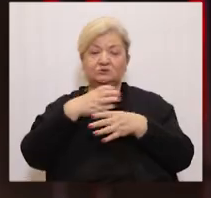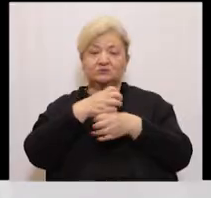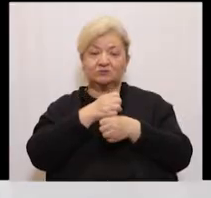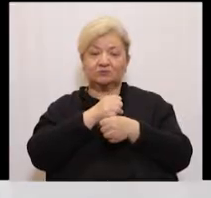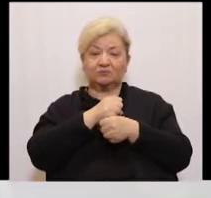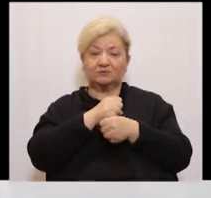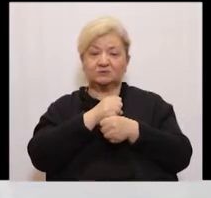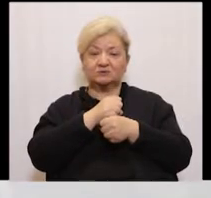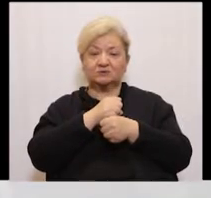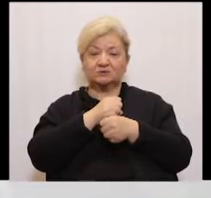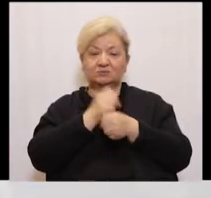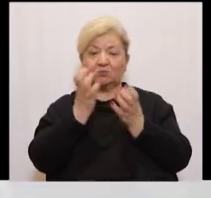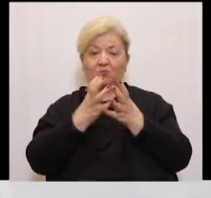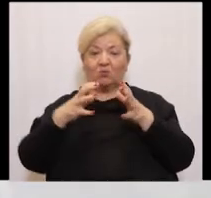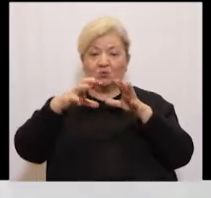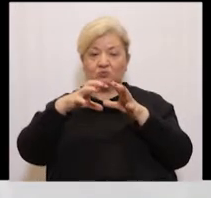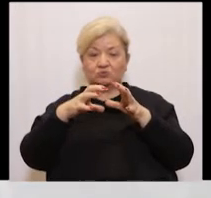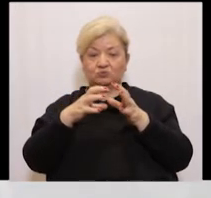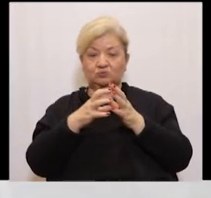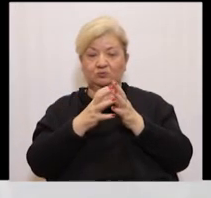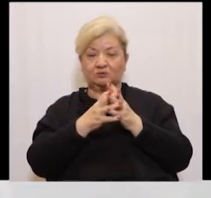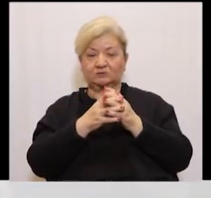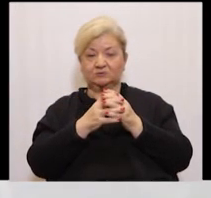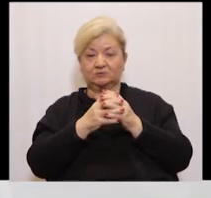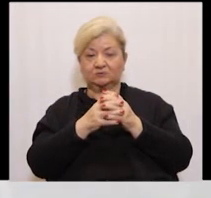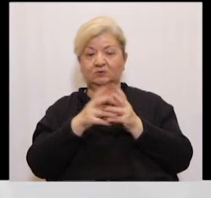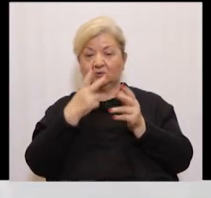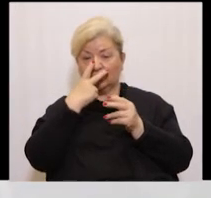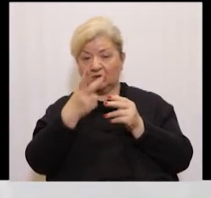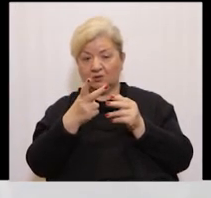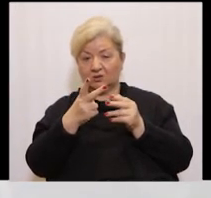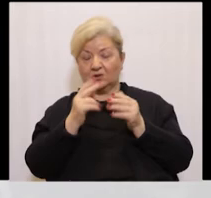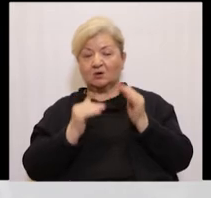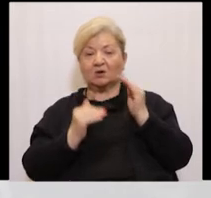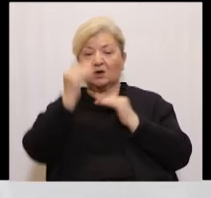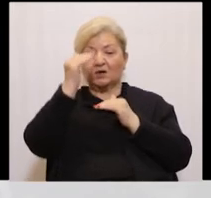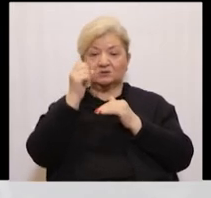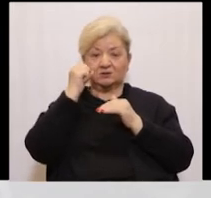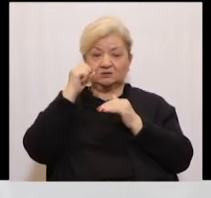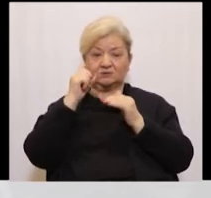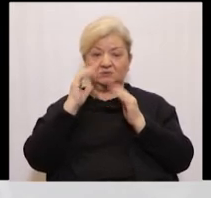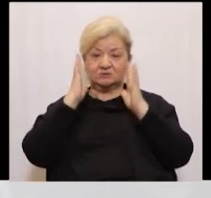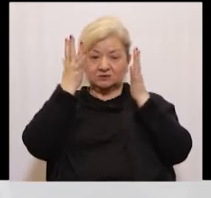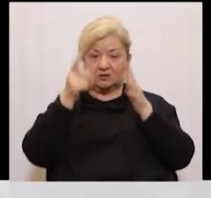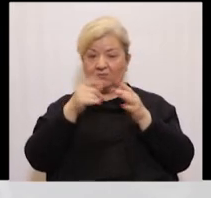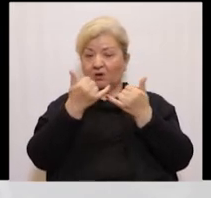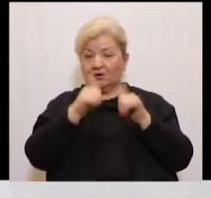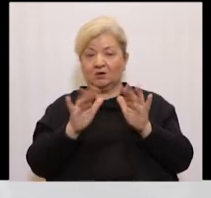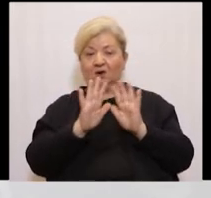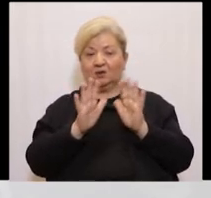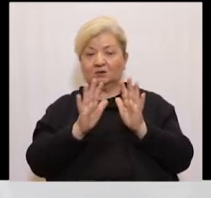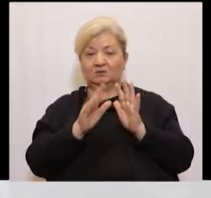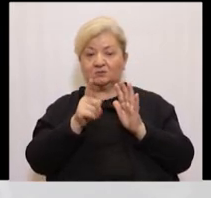შევამცირებთ მოცულობას? როგორ ფიქრობთ? შეხედეთ, გაიზარდა წნევა, ხო? არცაა გასაკვირი, იმიტომ რომ